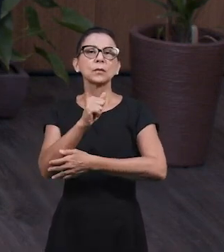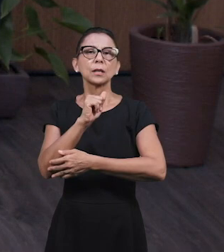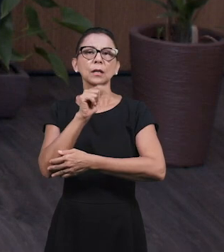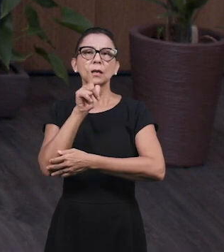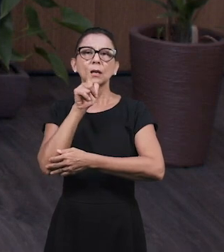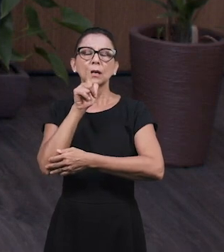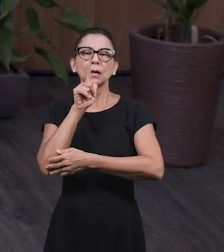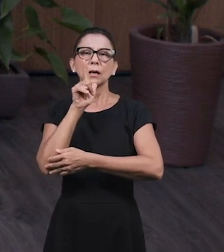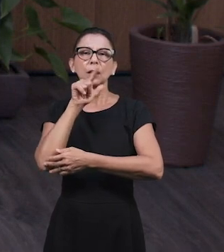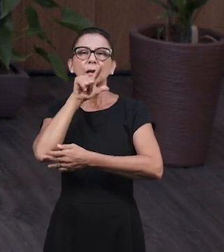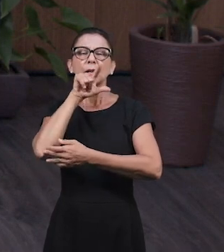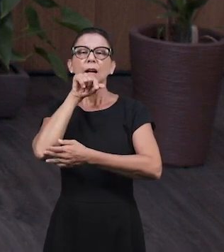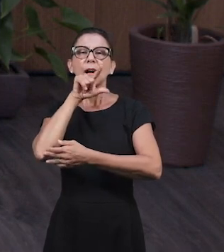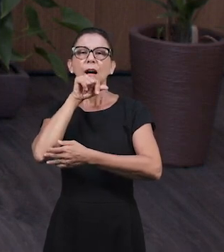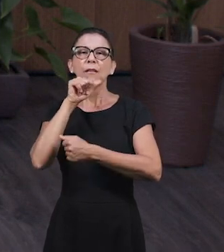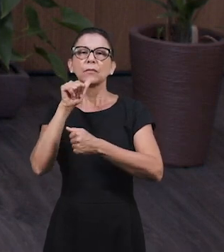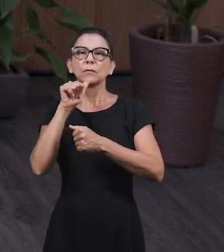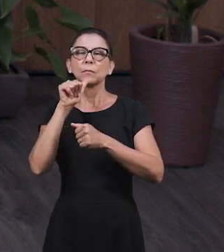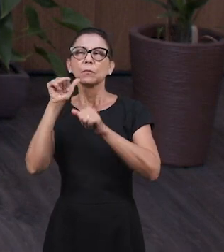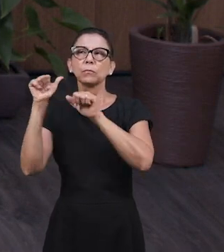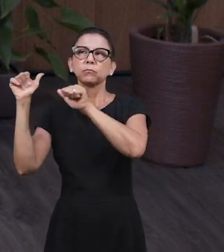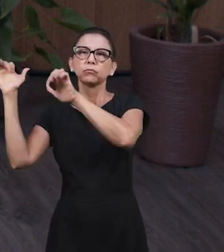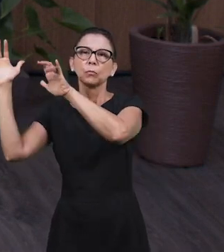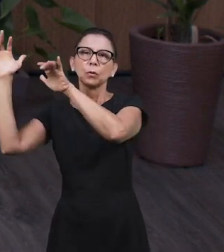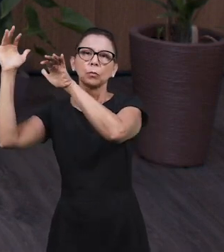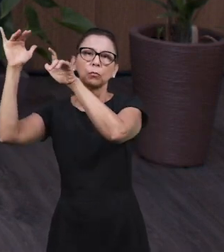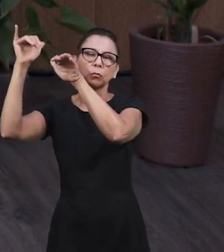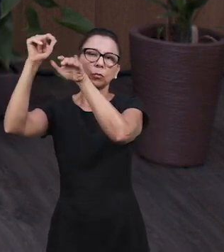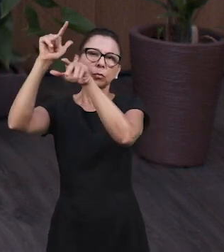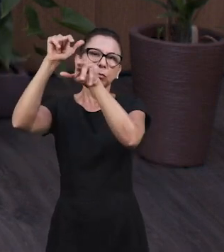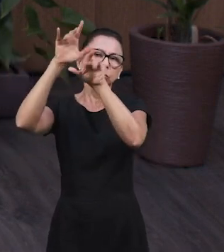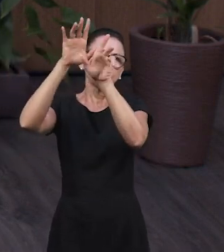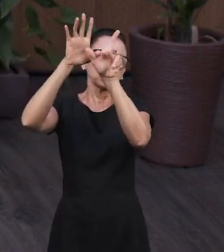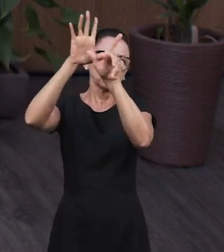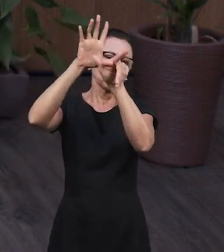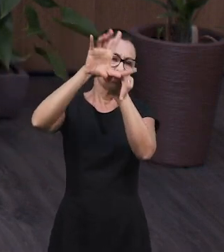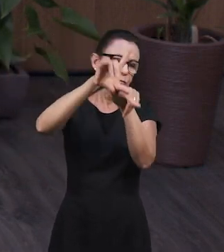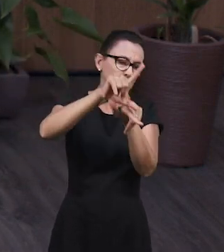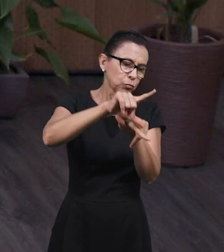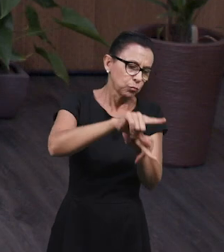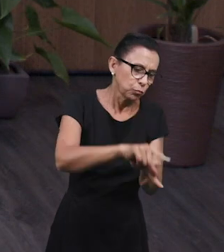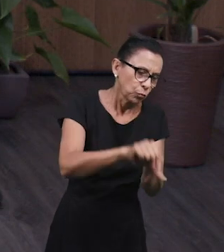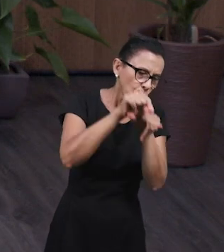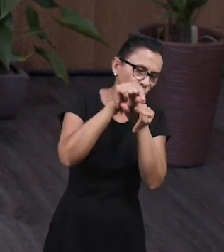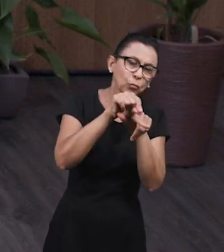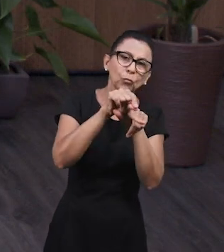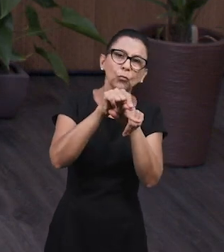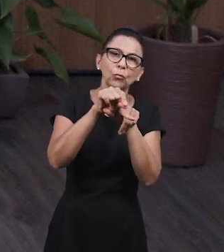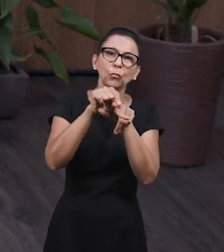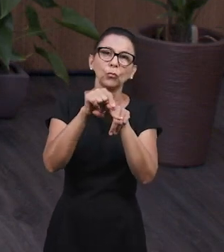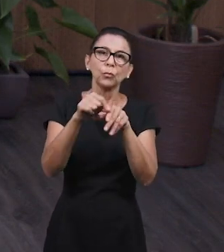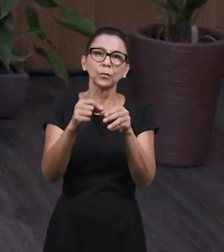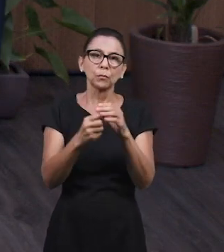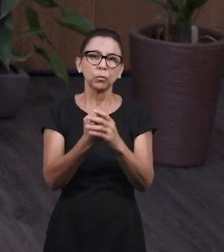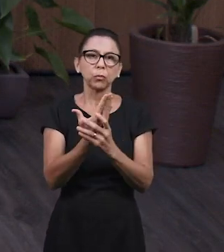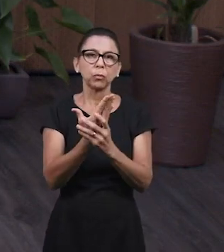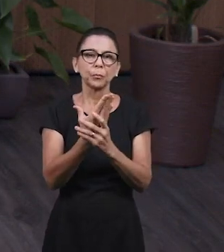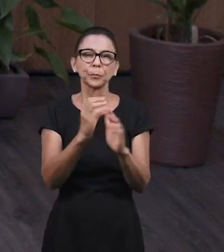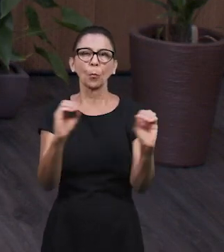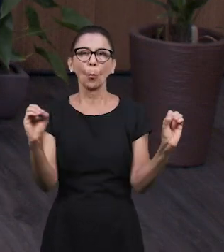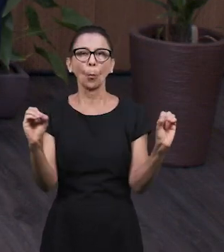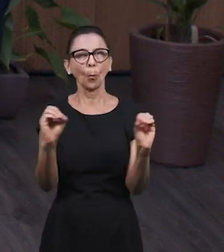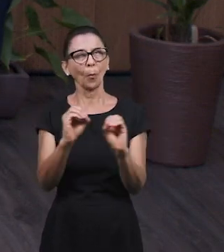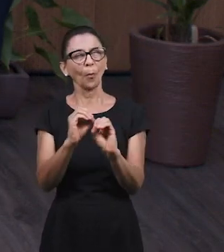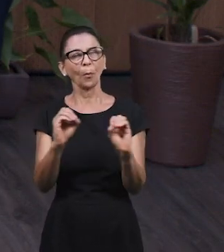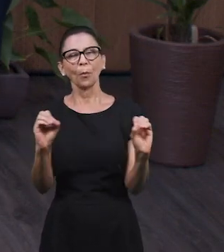est mangée par les oiseaux du ciel. C'est-à-dire, elle ne pousse pas et ni produit des fruits. Et